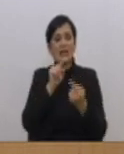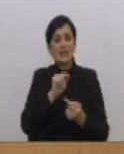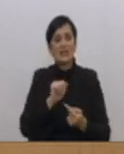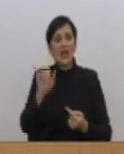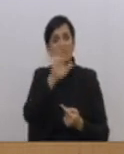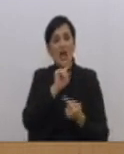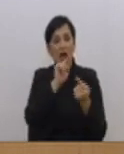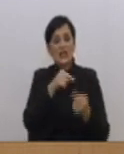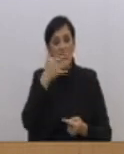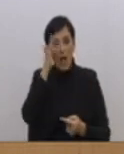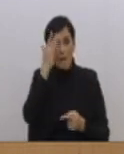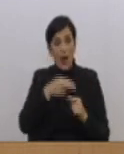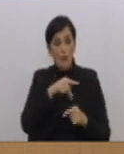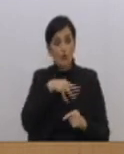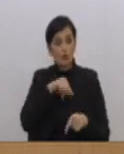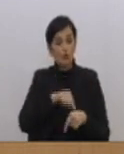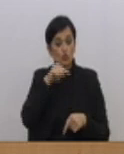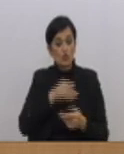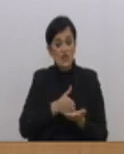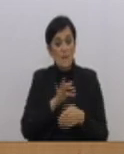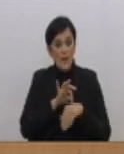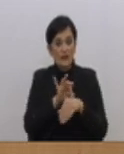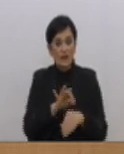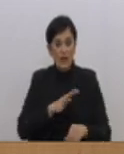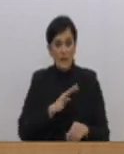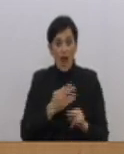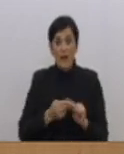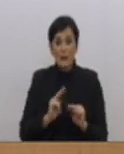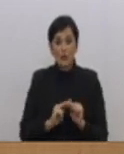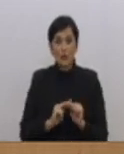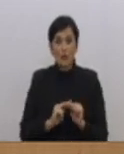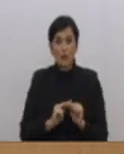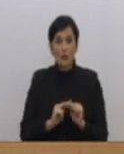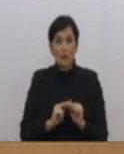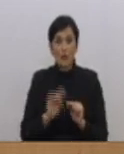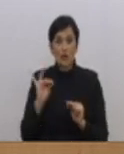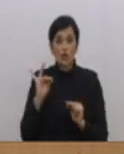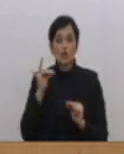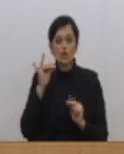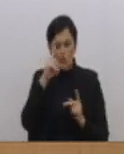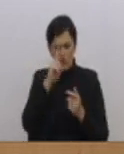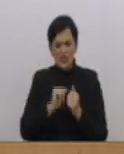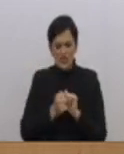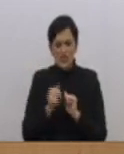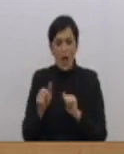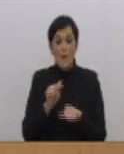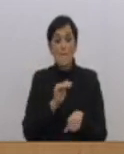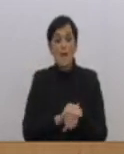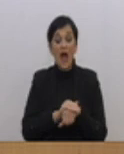ანტიდასავლური, ამ სულისკვეთების მატარებელი იყო. ამიტომ ისტორიას ამახსოვრდება